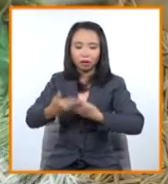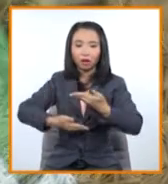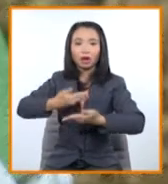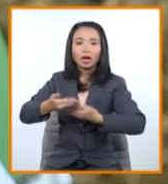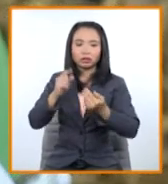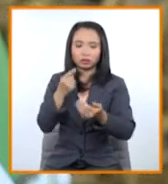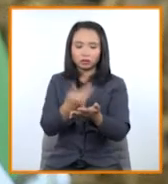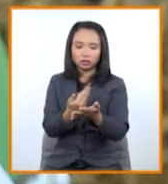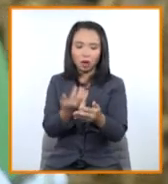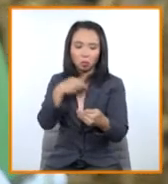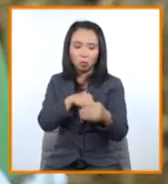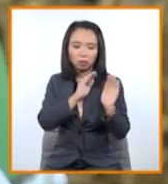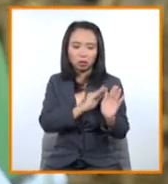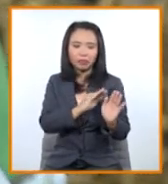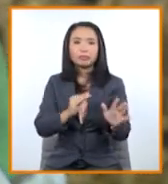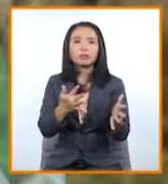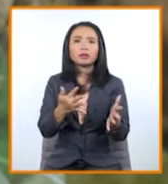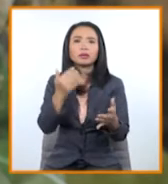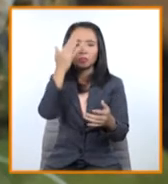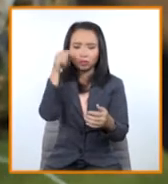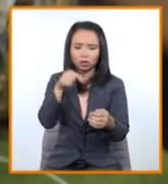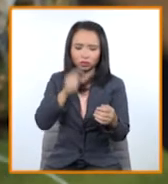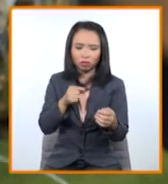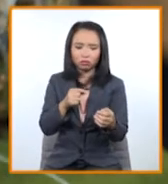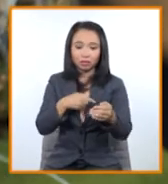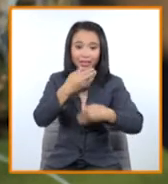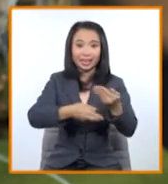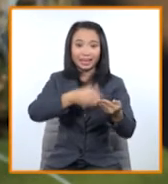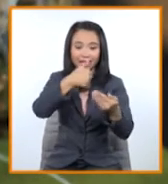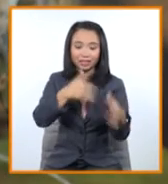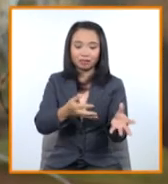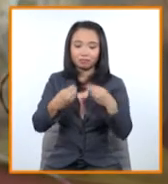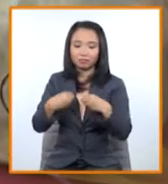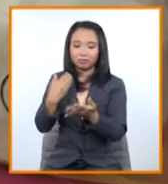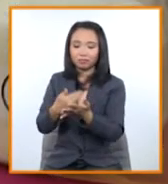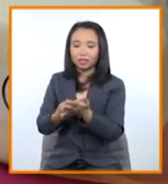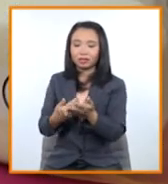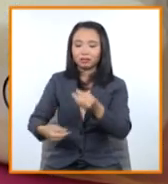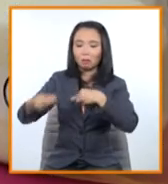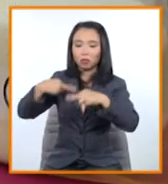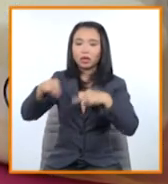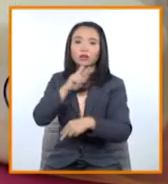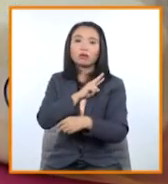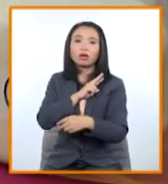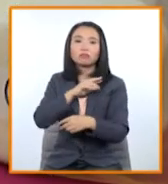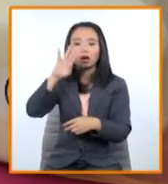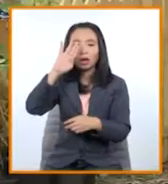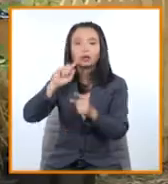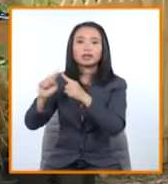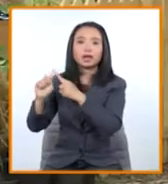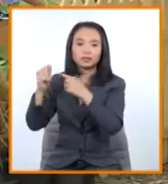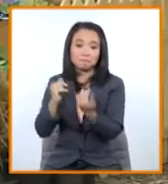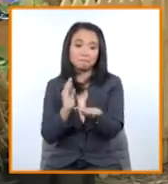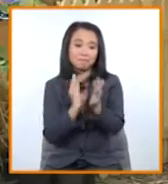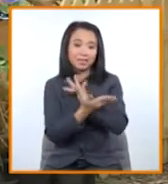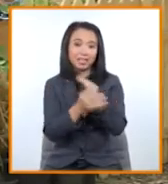คยมีเงินเหลือเก็บเพราะต้องใช้เป็นค่ารักษาสุขภาพและทุนในการซื้อสารเคมีแต่ได้เปลี่ยนมาทำเกษตรอินทรีย์ทำให้ทุก